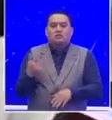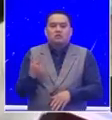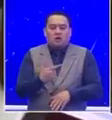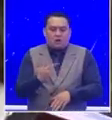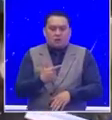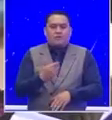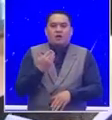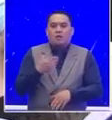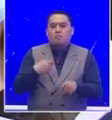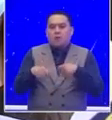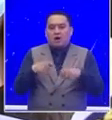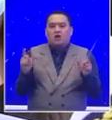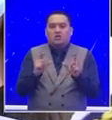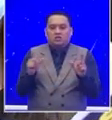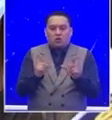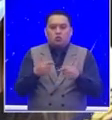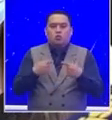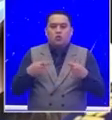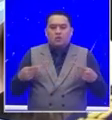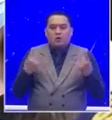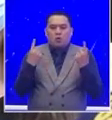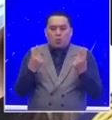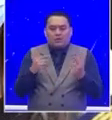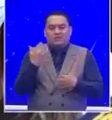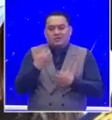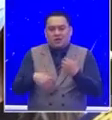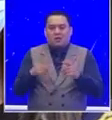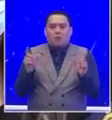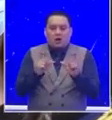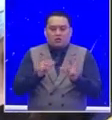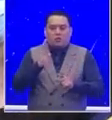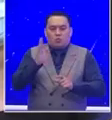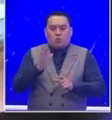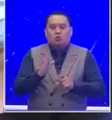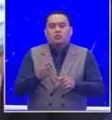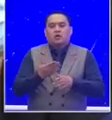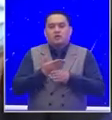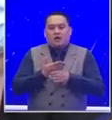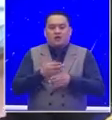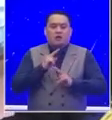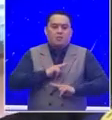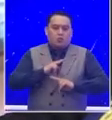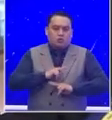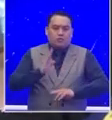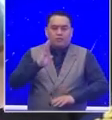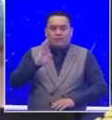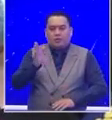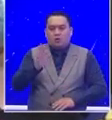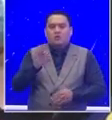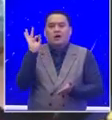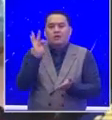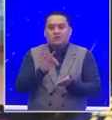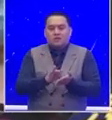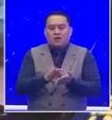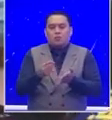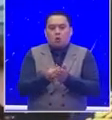только с магазинами торговой сети «Магнум», но и с другими крупными и средними магазинами, которые уже несколько лет на рынке. На сегодняшний день на эти цели из